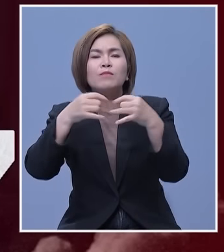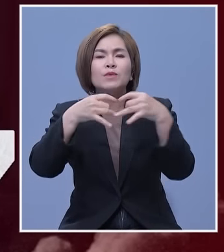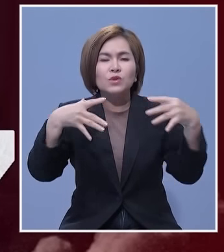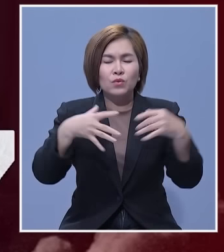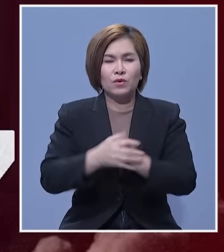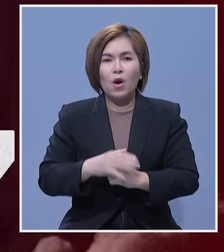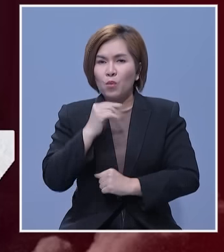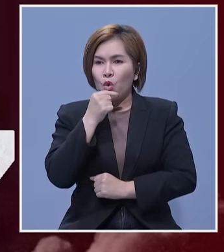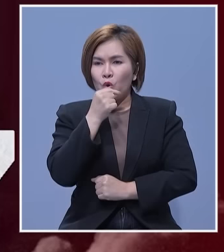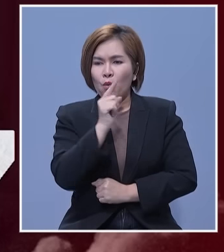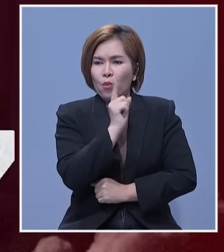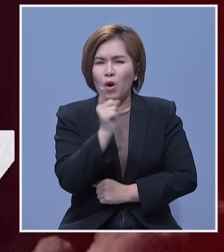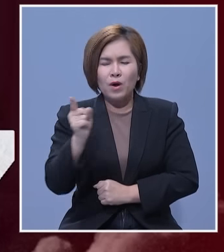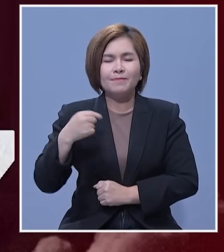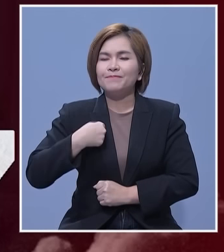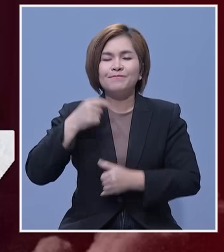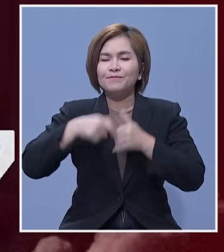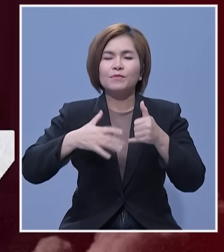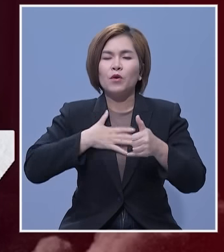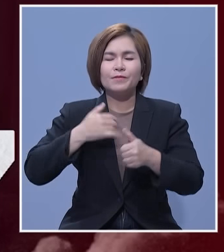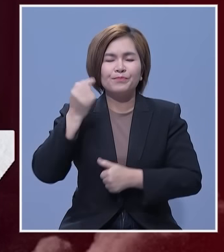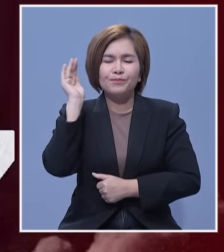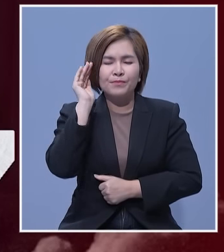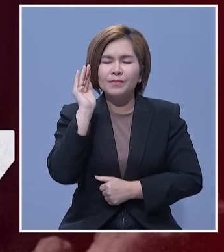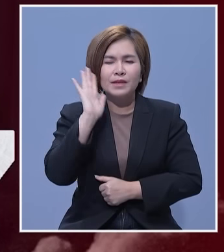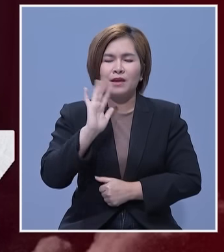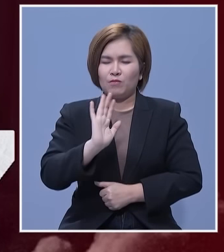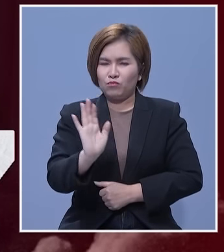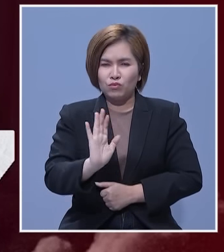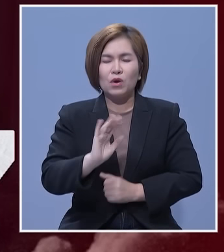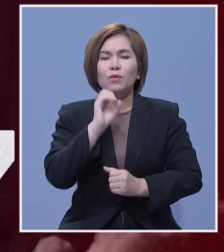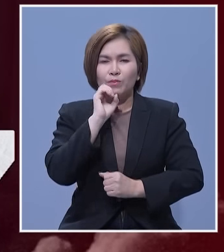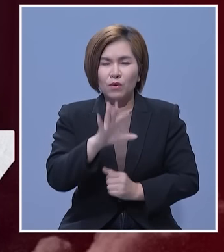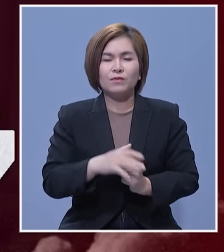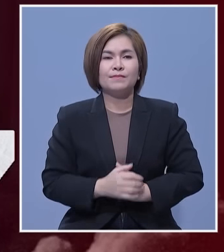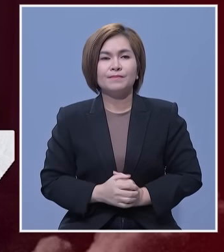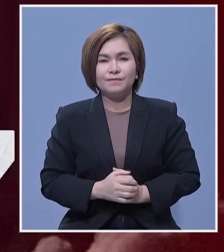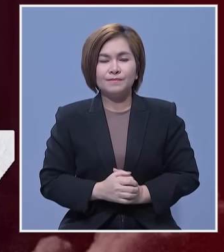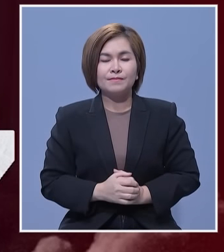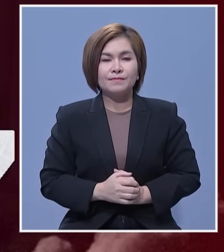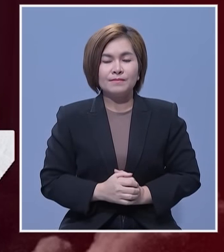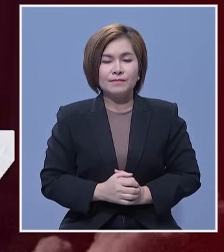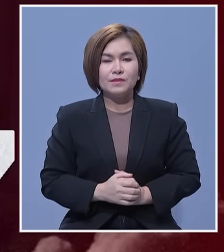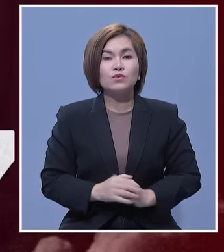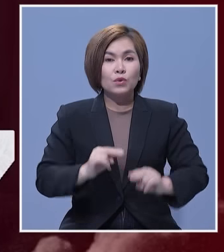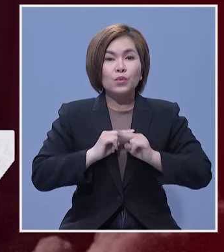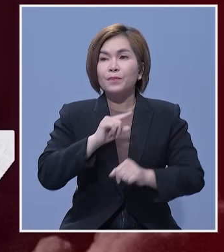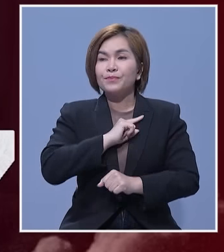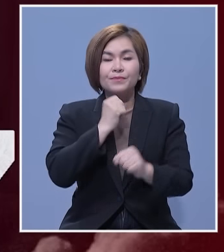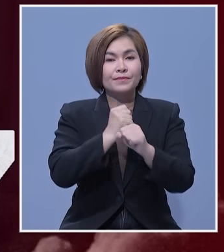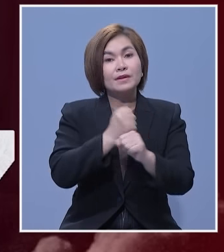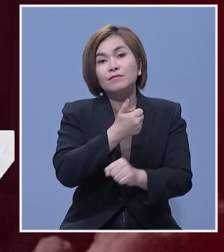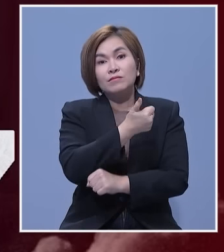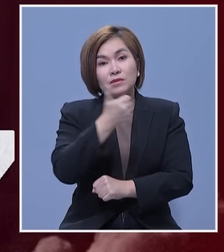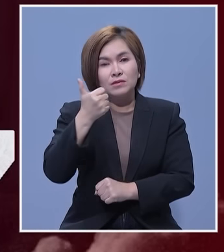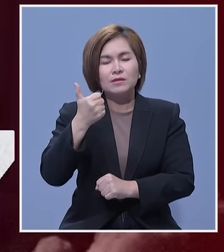แล้วจะไปกล่าวโทษคนอื่นผมไม่เชื่ออย่างนั้นส่วนสถานการณ์หลังจากนี้ส่วนตัวคุณเศรษฐาเองก็มองนะคะว่ายังมีภารกิจอีกมากที่ไม่